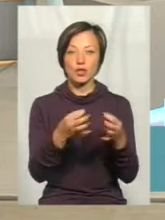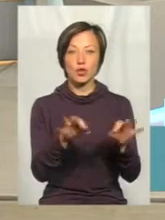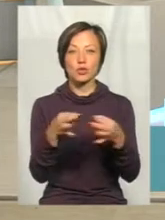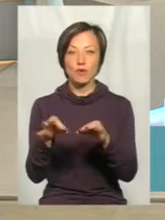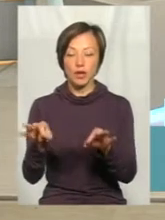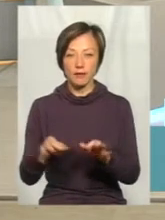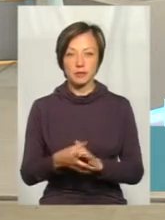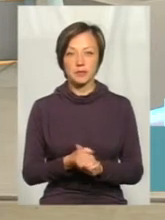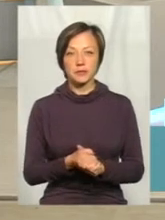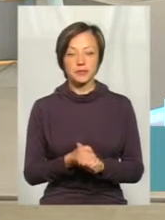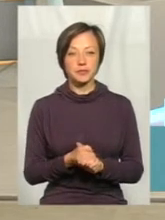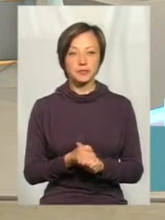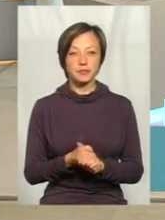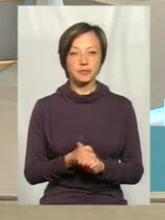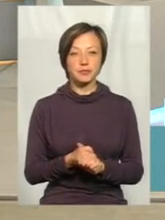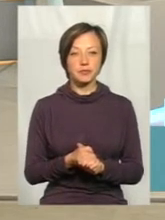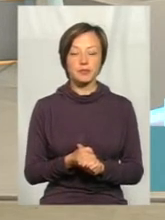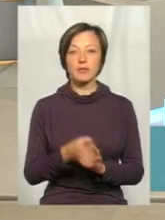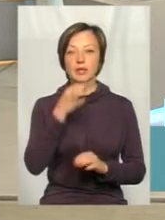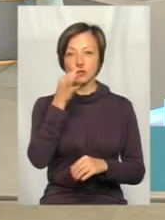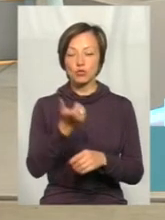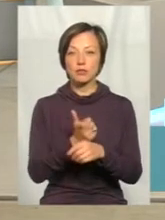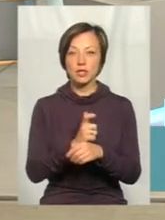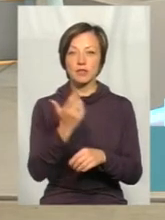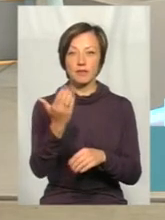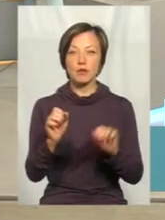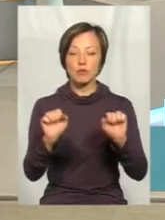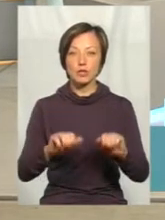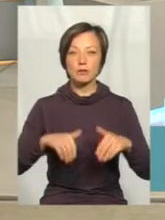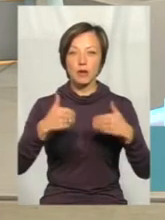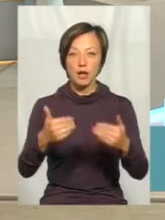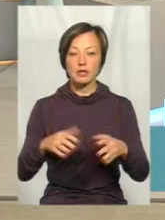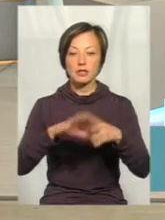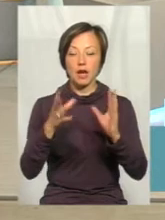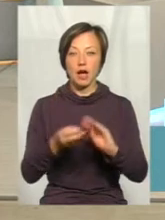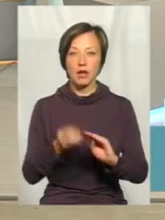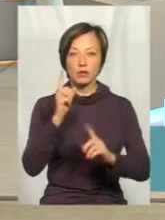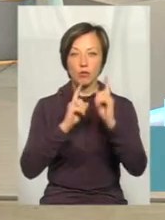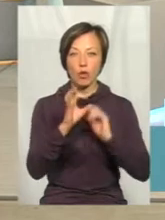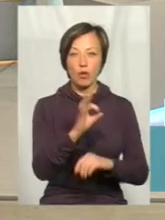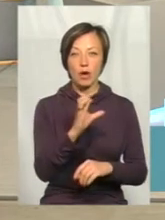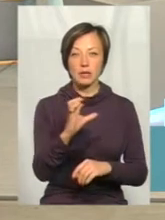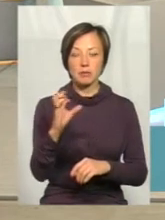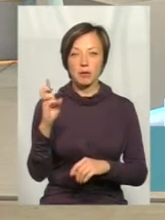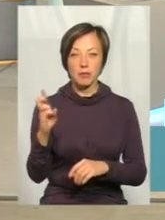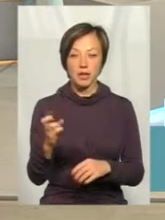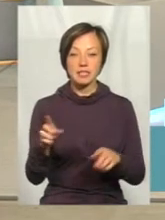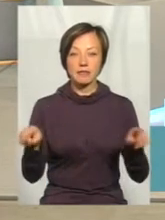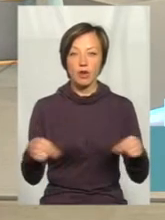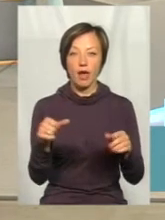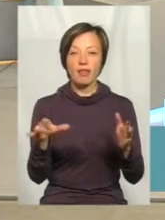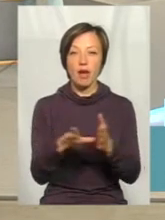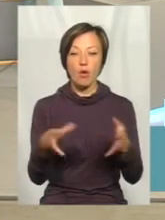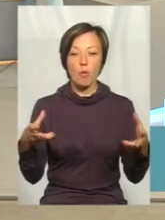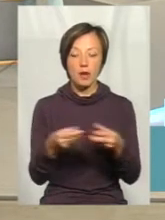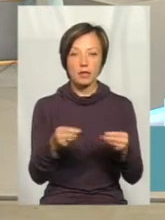дозволів. Скажу більше, що ви можете запропонувати на загальних зборах ОСББ створити енергокооператив. Це коли, скажімо,